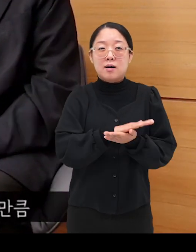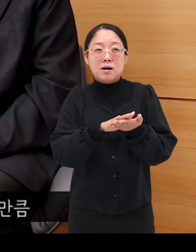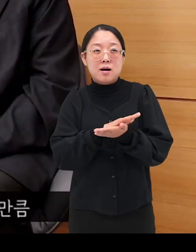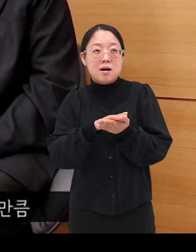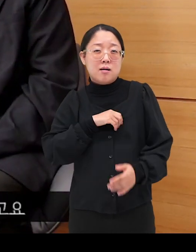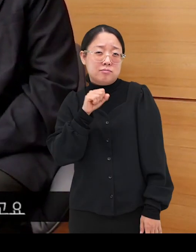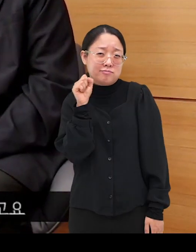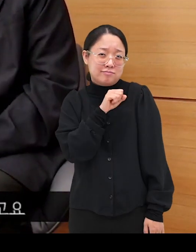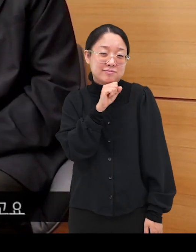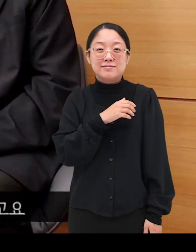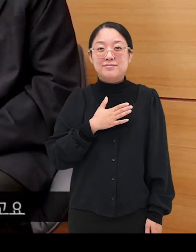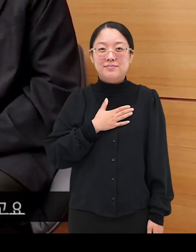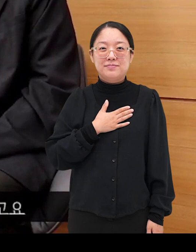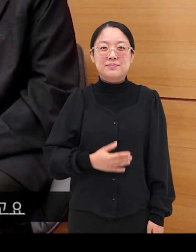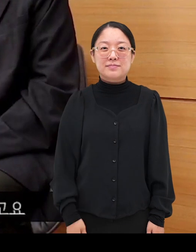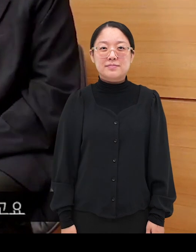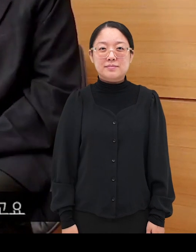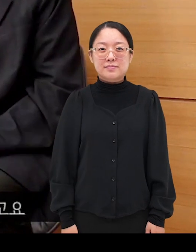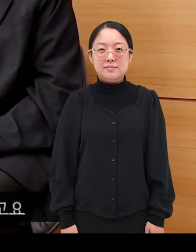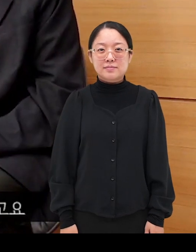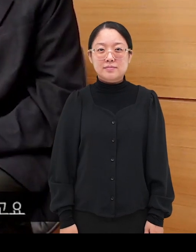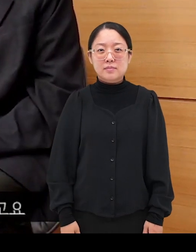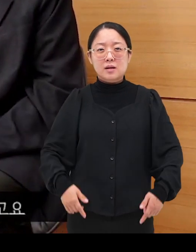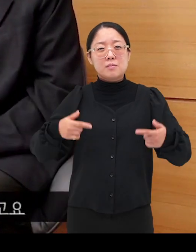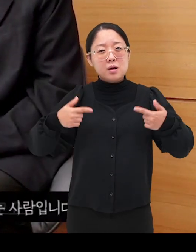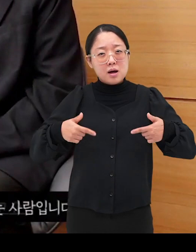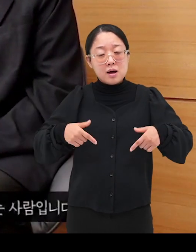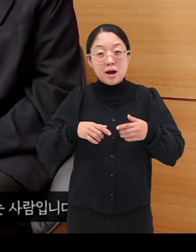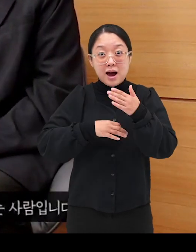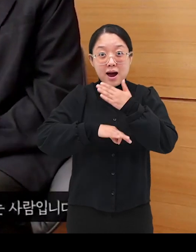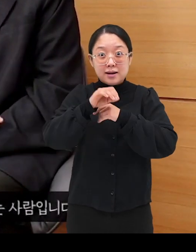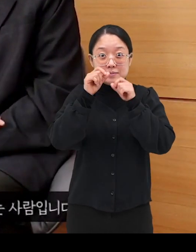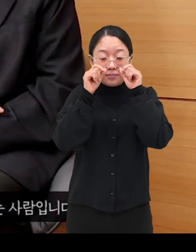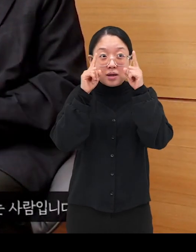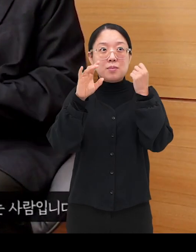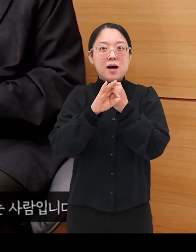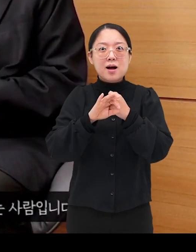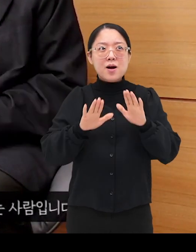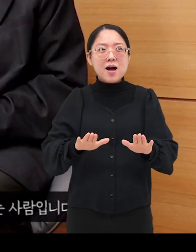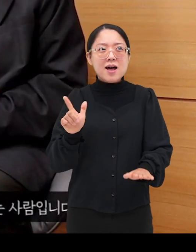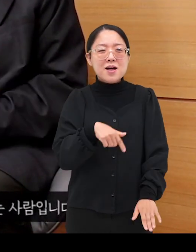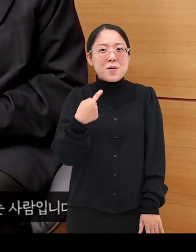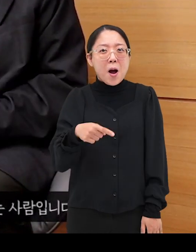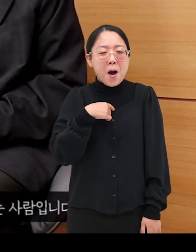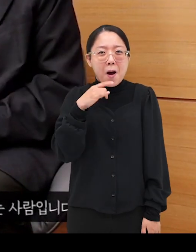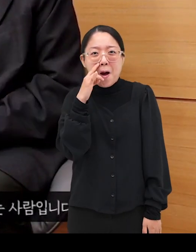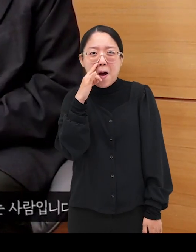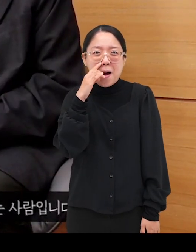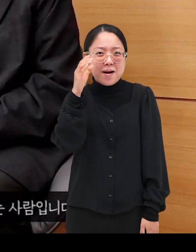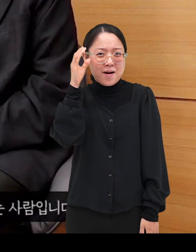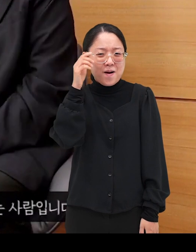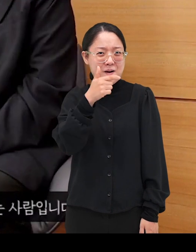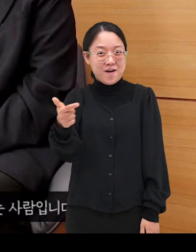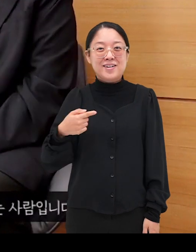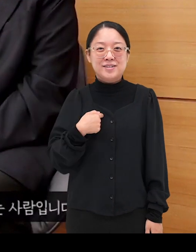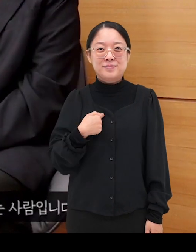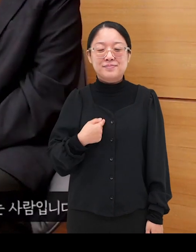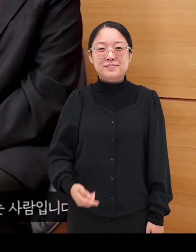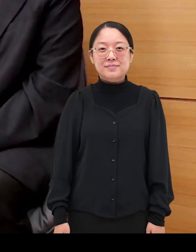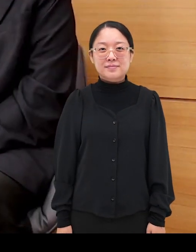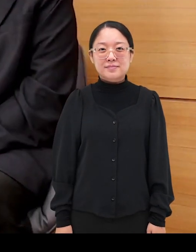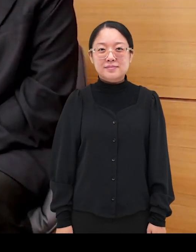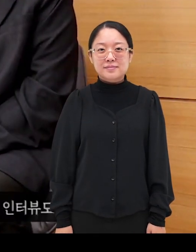만큼 저는 하루하루 노는 게 제일 재밌는 사람이고요. 매일매일 아침에 눈을 뜨면 오늘은 어떤 일이 일어날까 라고 기대하며 사는